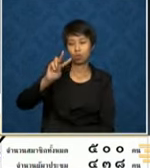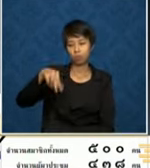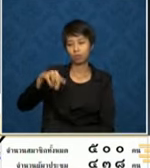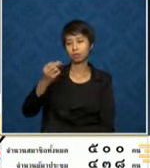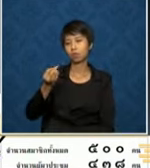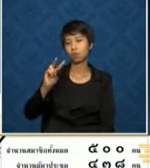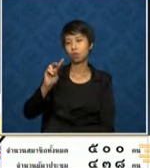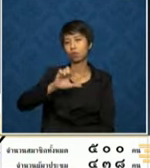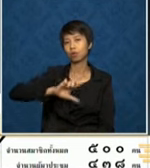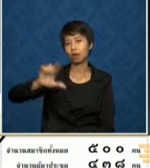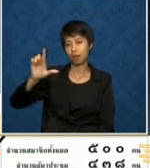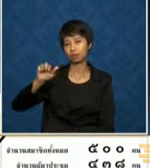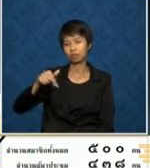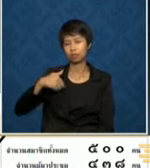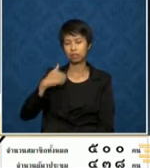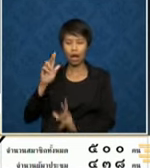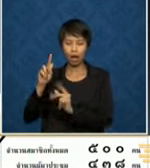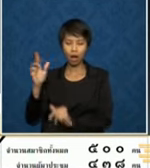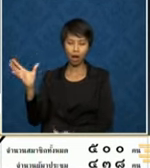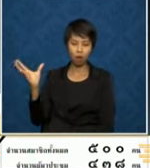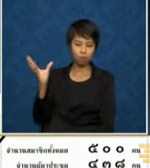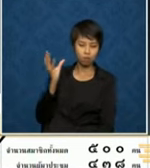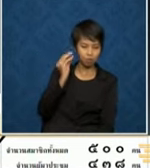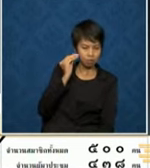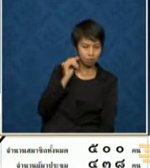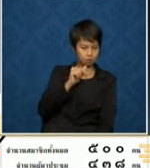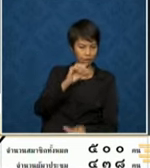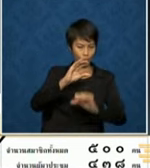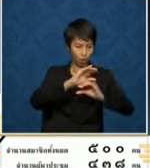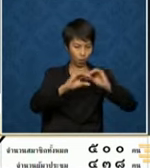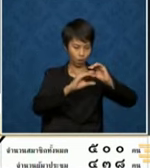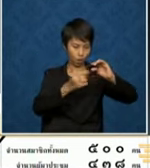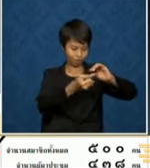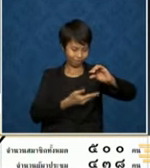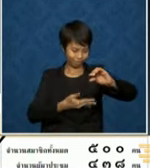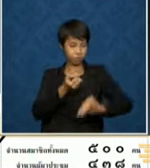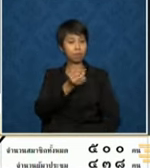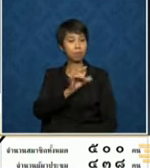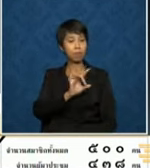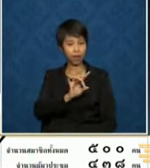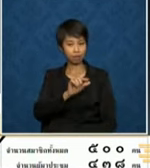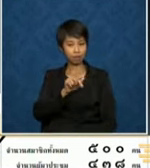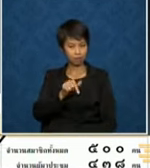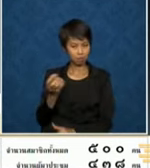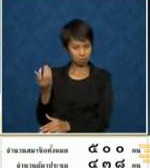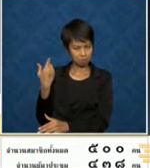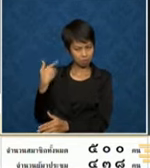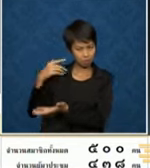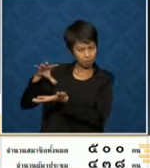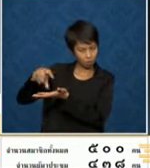ทเศษผมได้ข่าวมานะครับว่าไอ้18โครงการเนี้ยตอนเนี้ยเขาบอกแล้วครับว่า